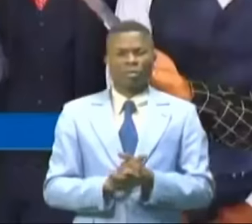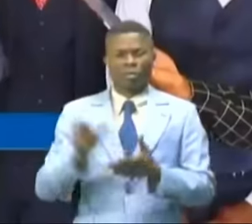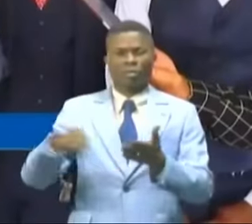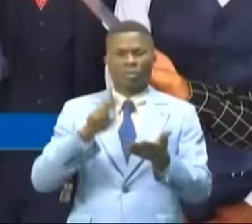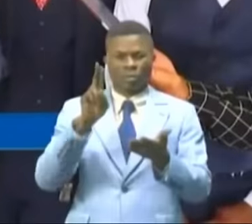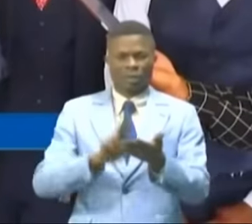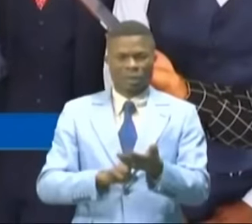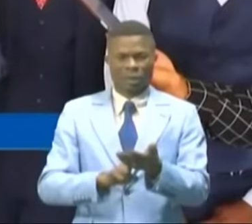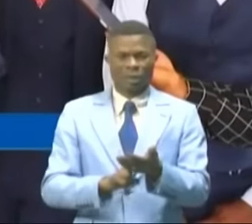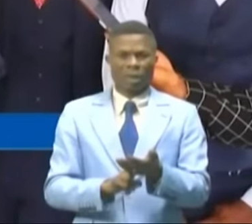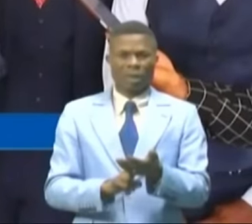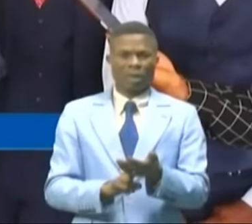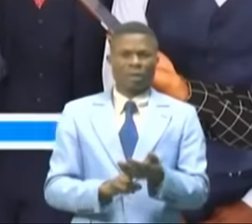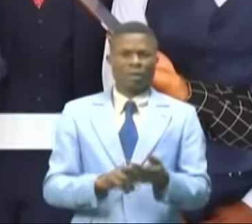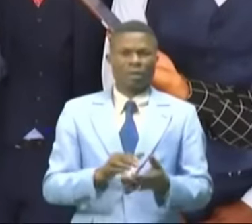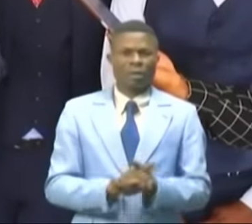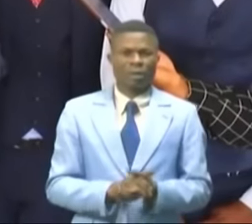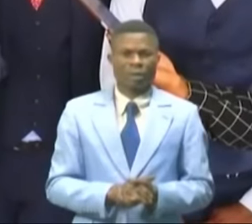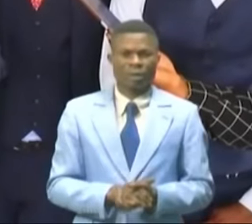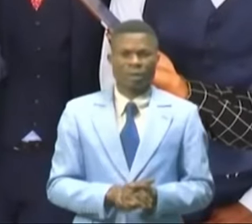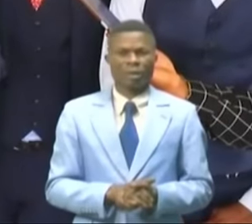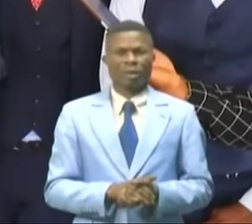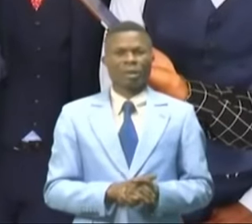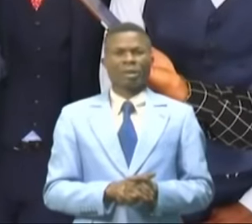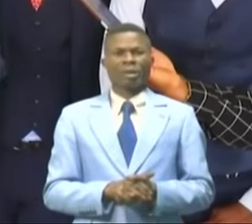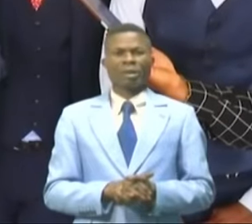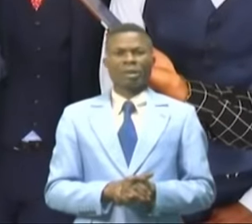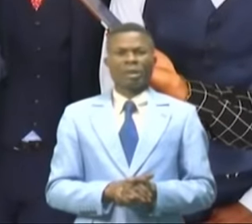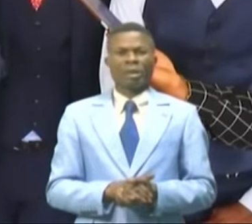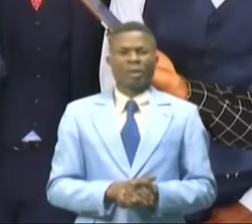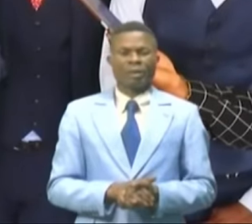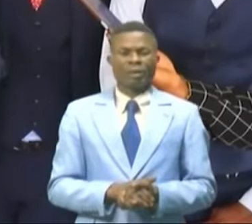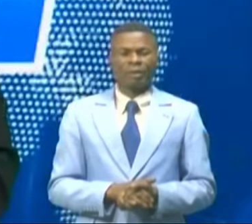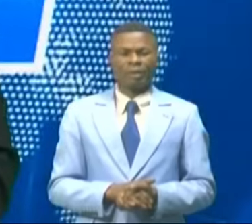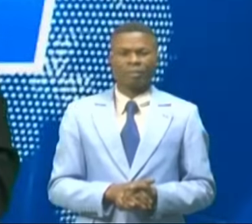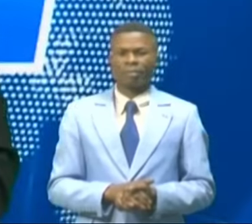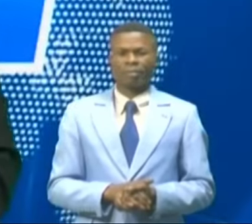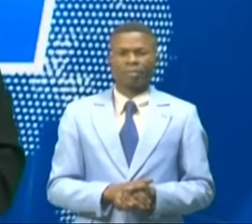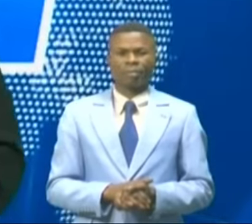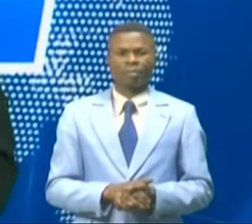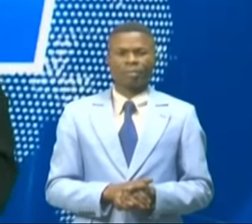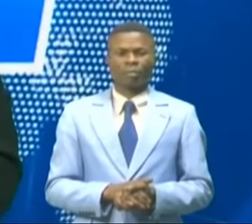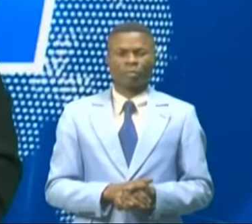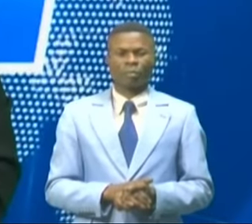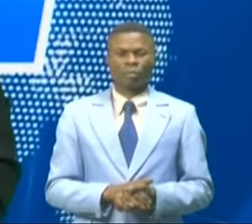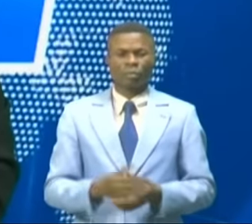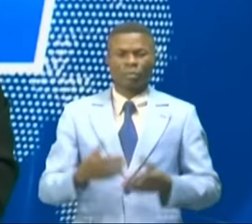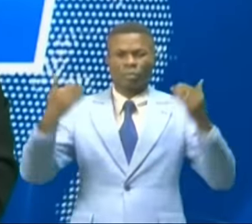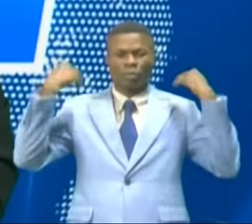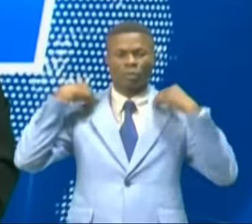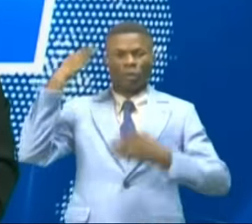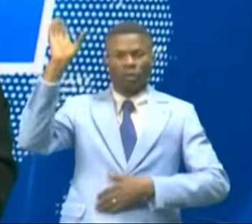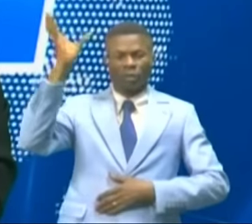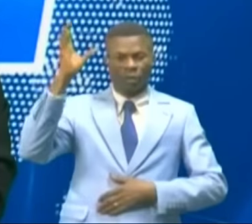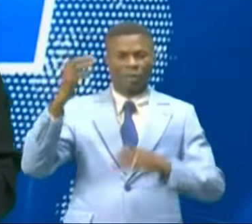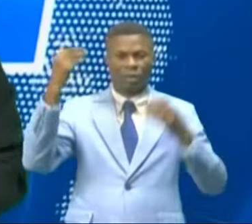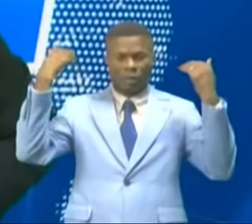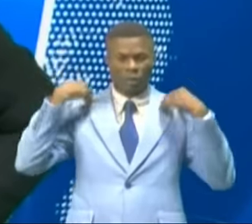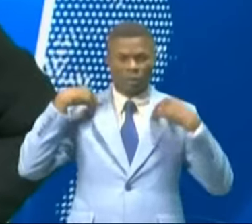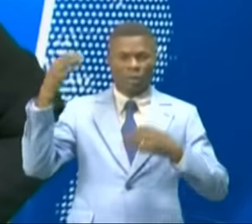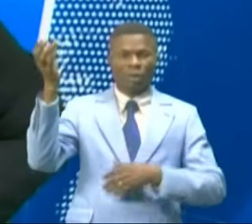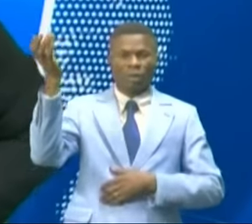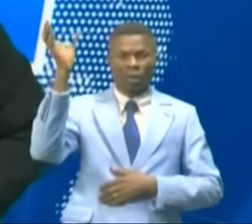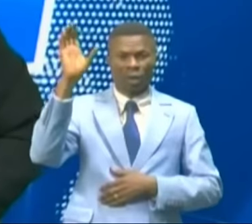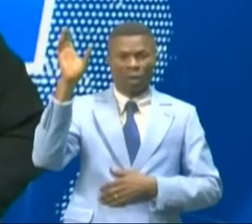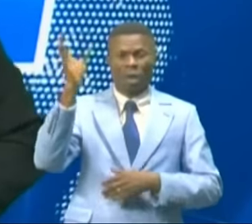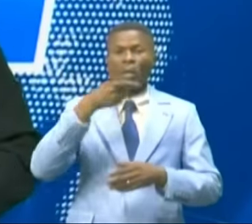actions a été lancé par la même occasion. Les chefs traditionnels, les chefs du Congo